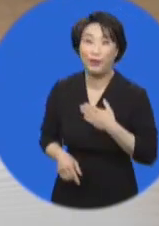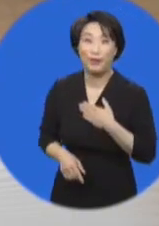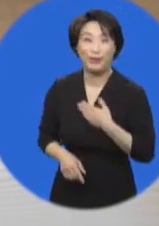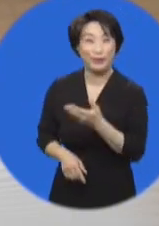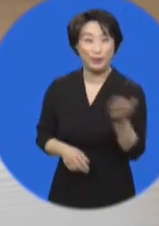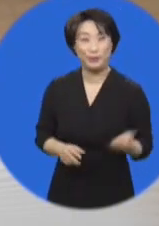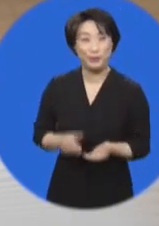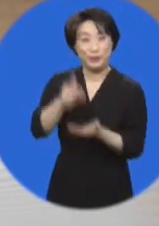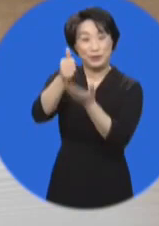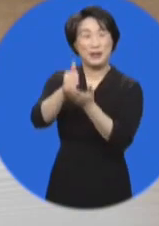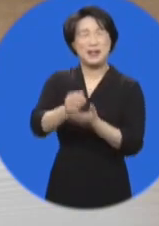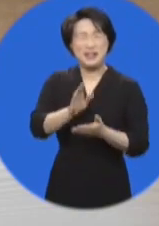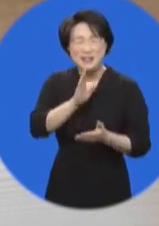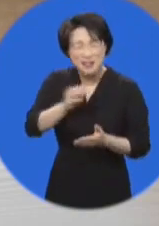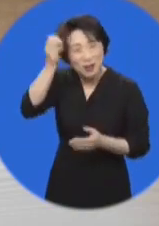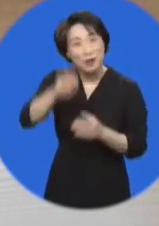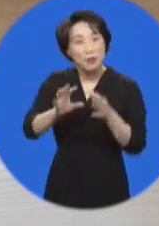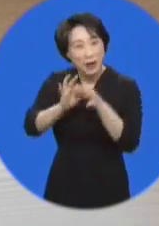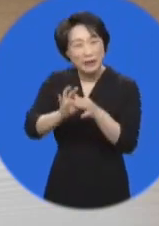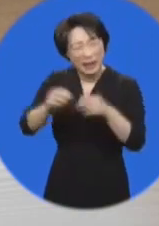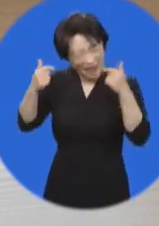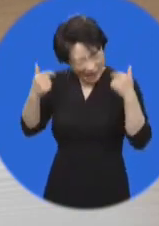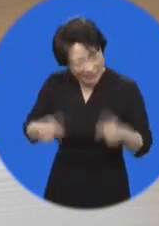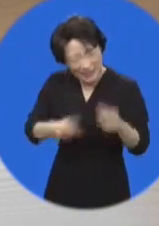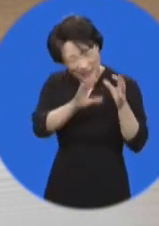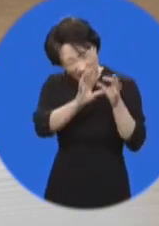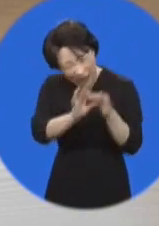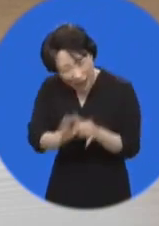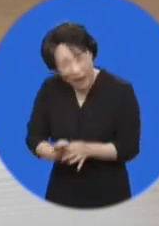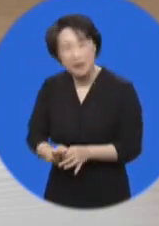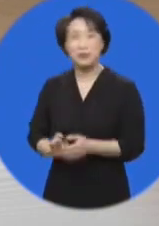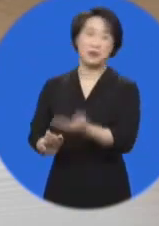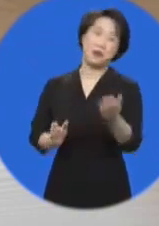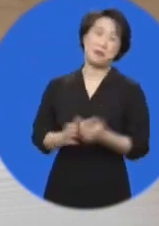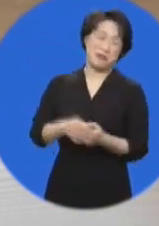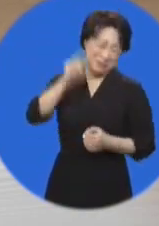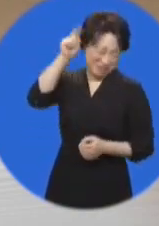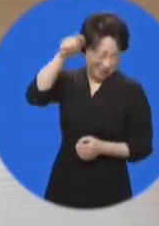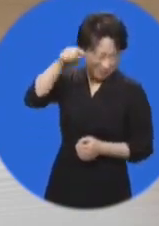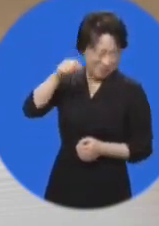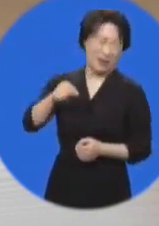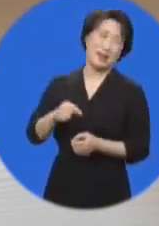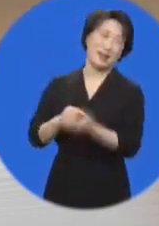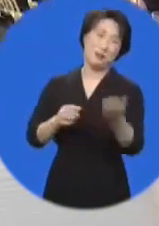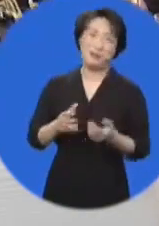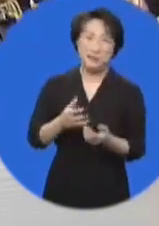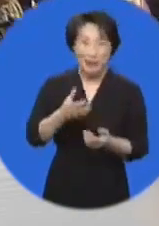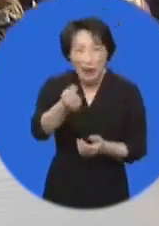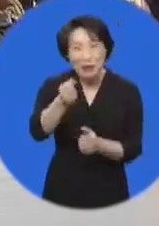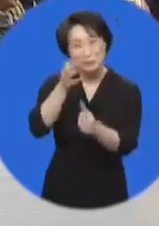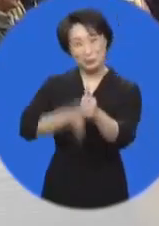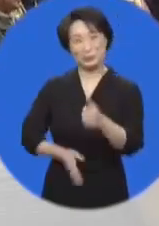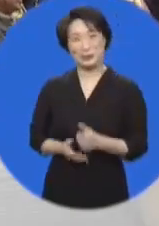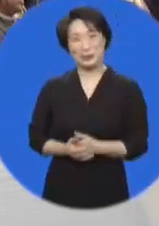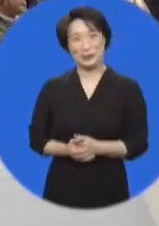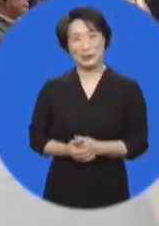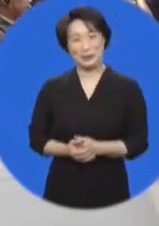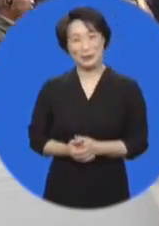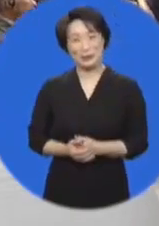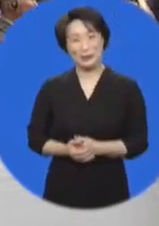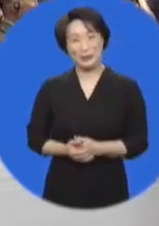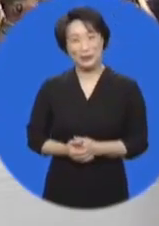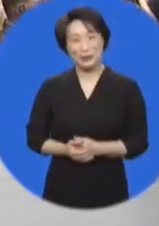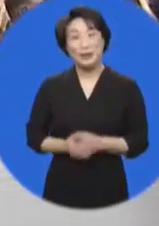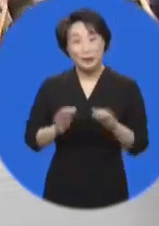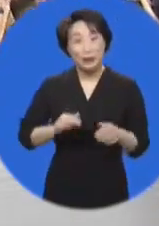정말로 주님과 신령한 상관이 계속 전방위로 이루어지기를 주님의 이름으로 축원합니다 응?